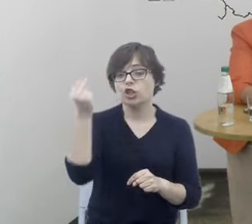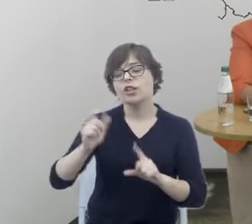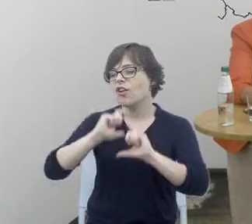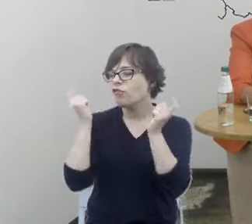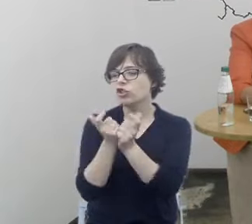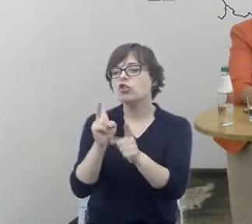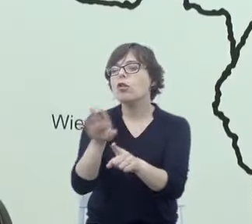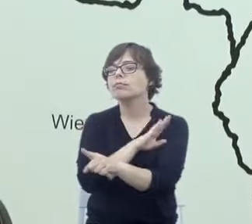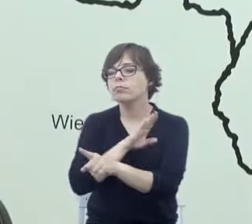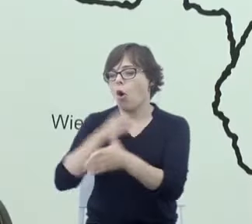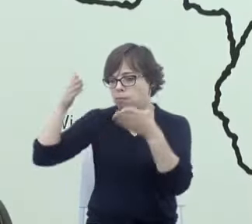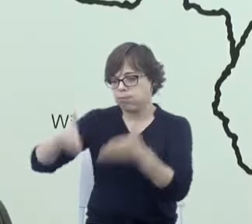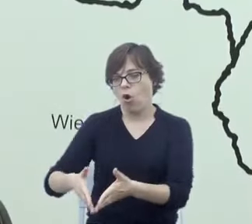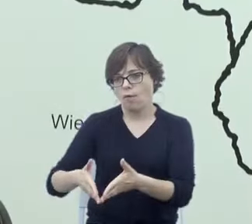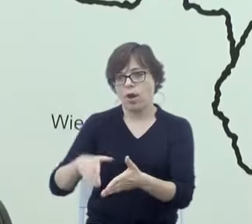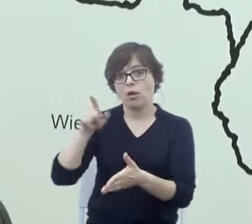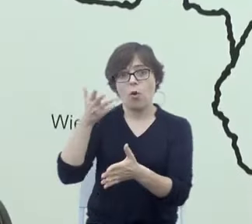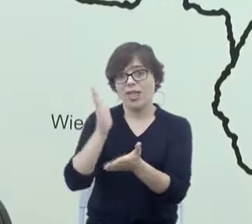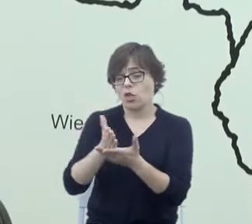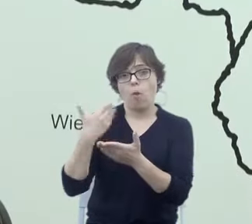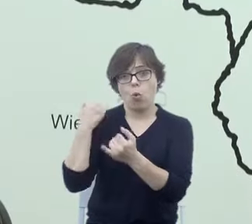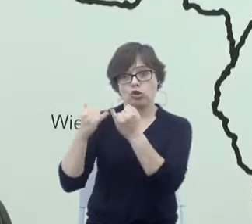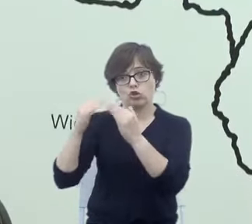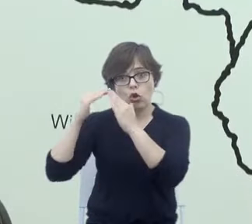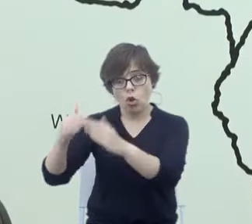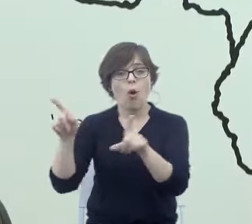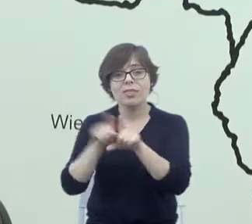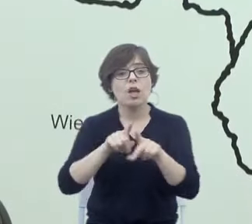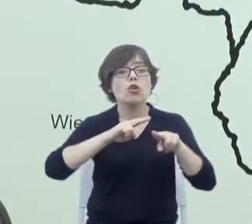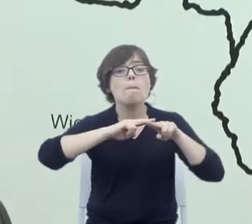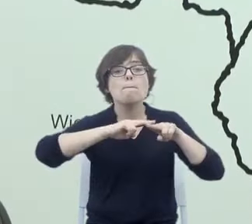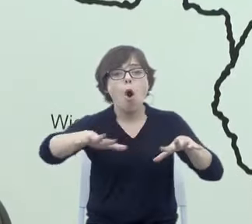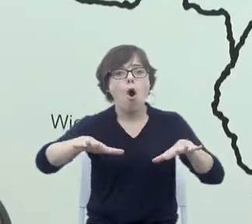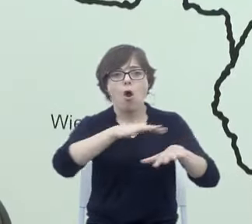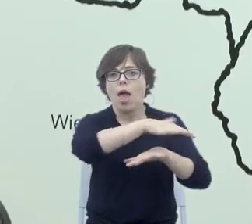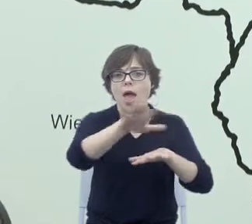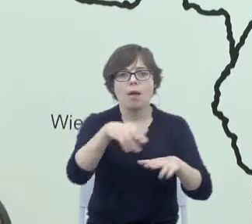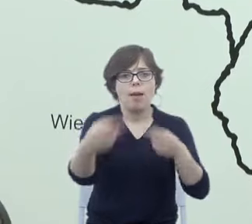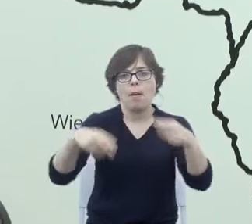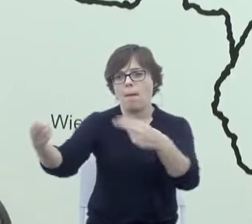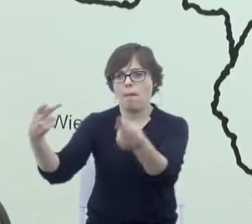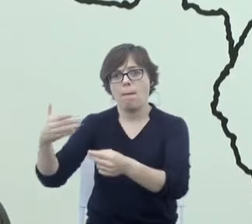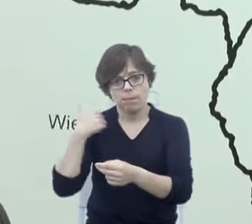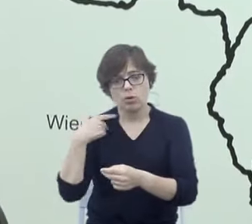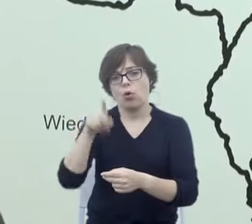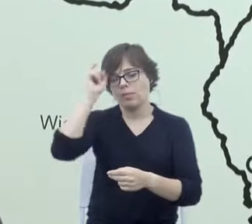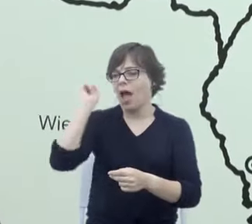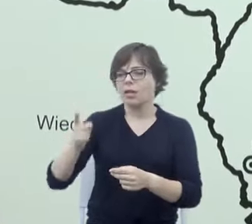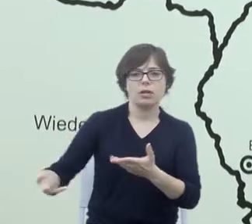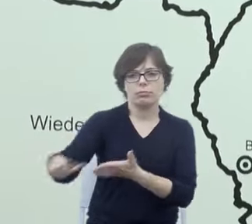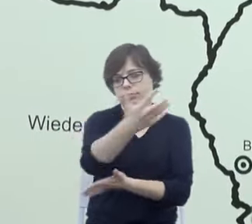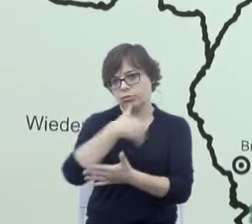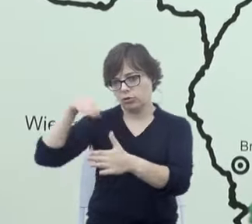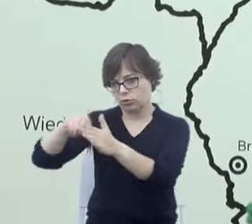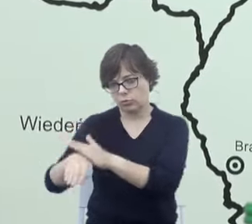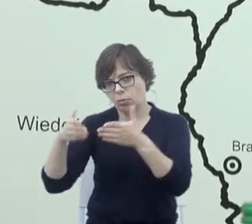wszystkie ofiary. One nie tylko były w stodole, szczątki, ale też i w polach okolicznych, w różnych miejscach, to już pojedyncze. I rzeczywiście mamy